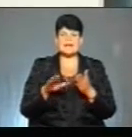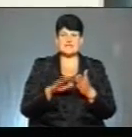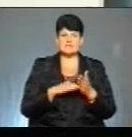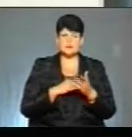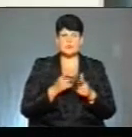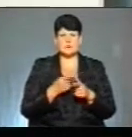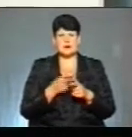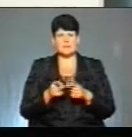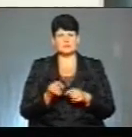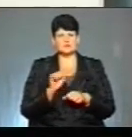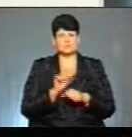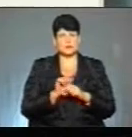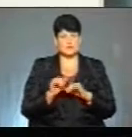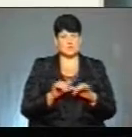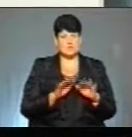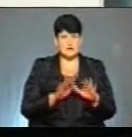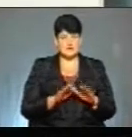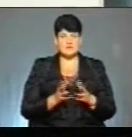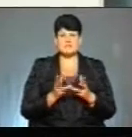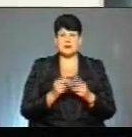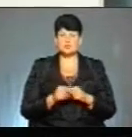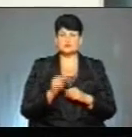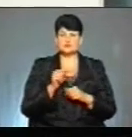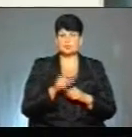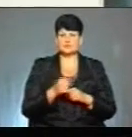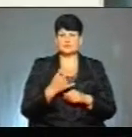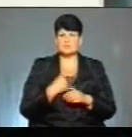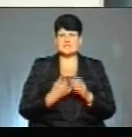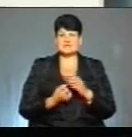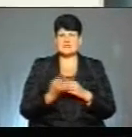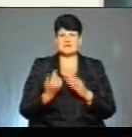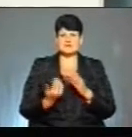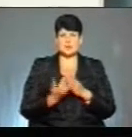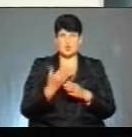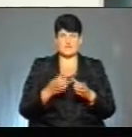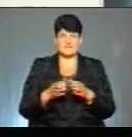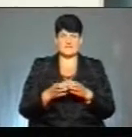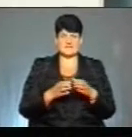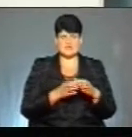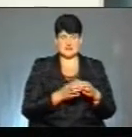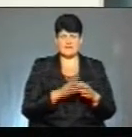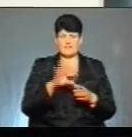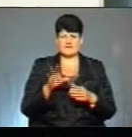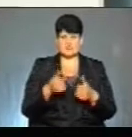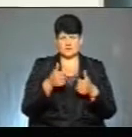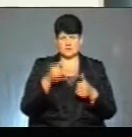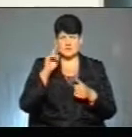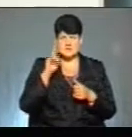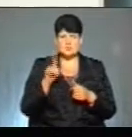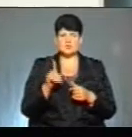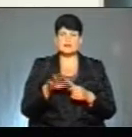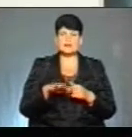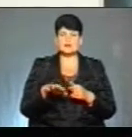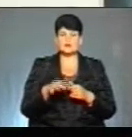ліквідуємо або призупинимо діяльність, а за рахунок того, що в нас з'являться нові філії. Всі ви добре знаєте про те, що